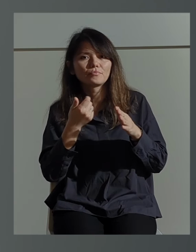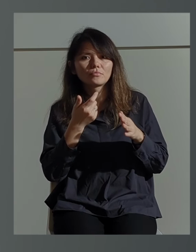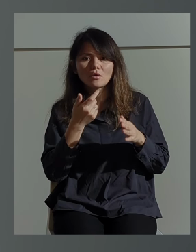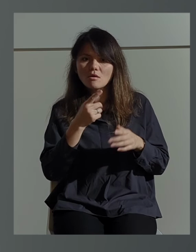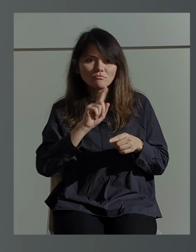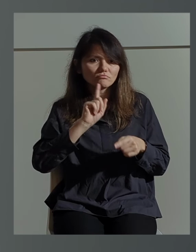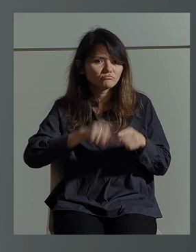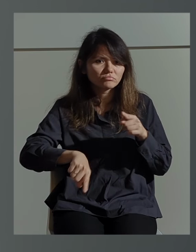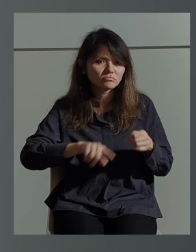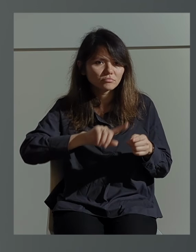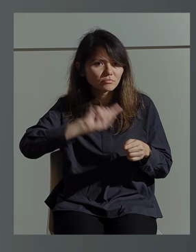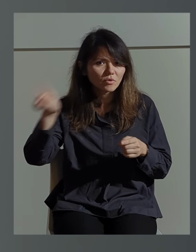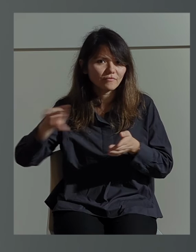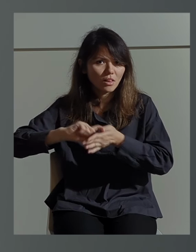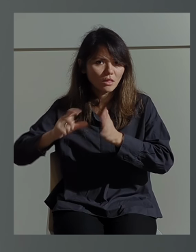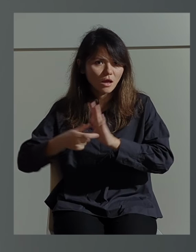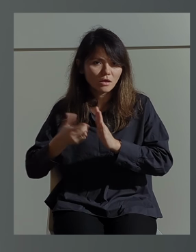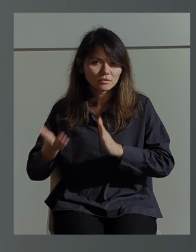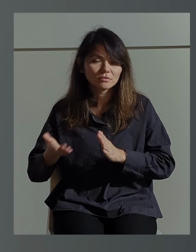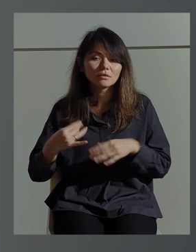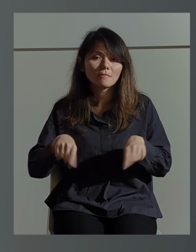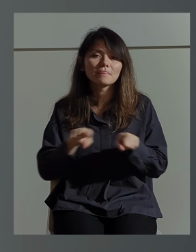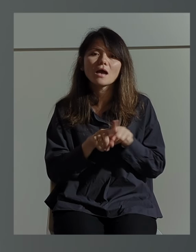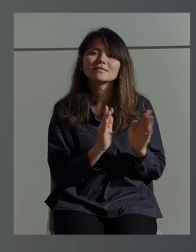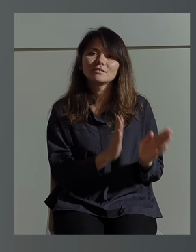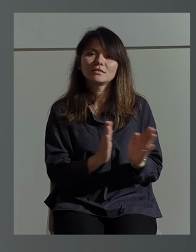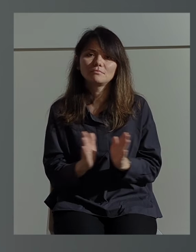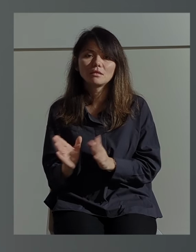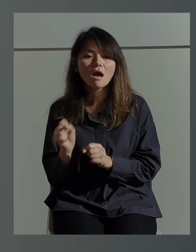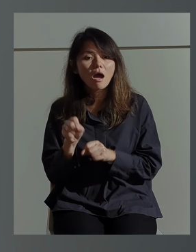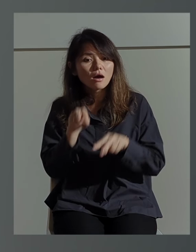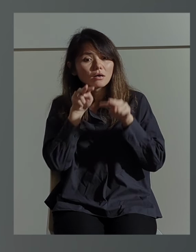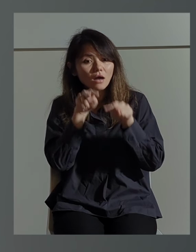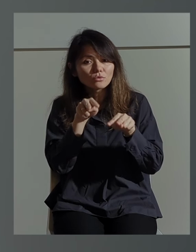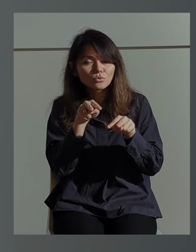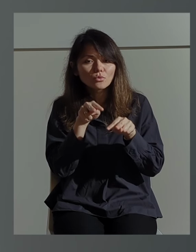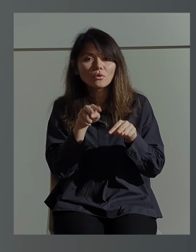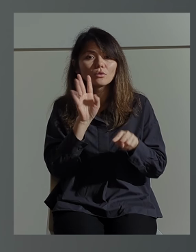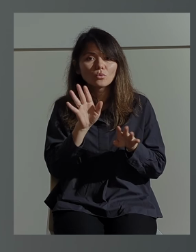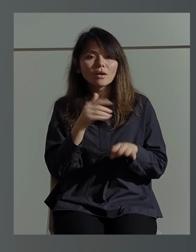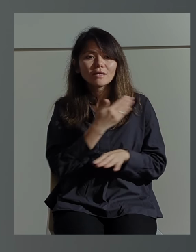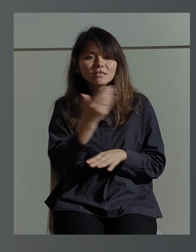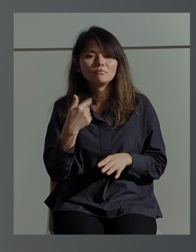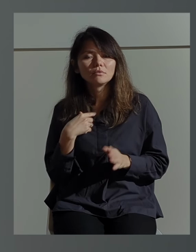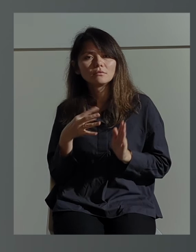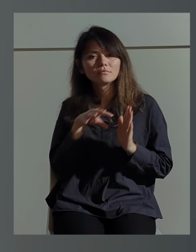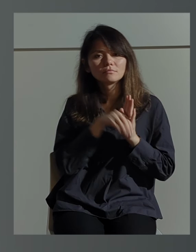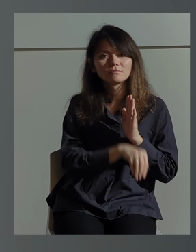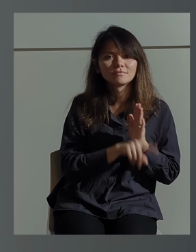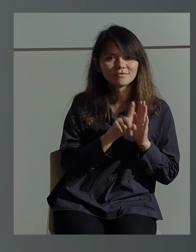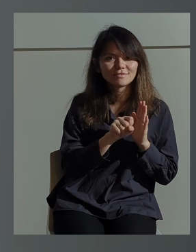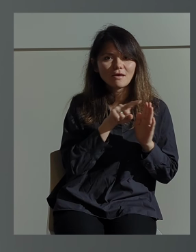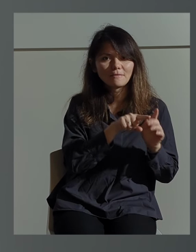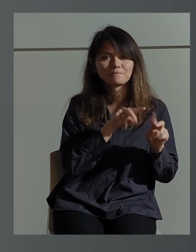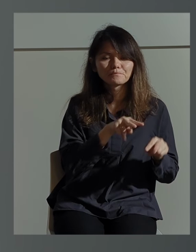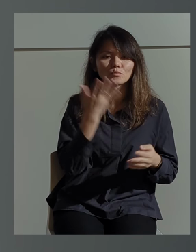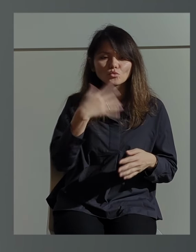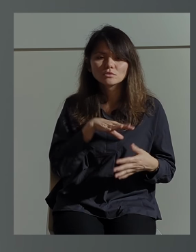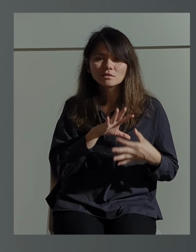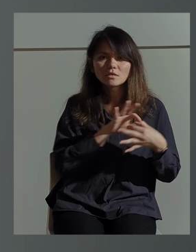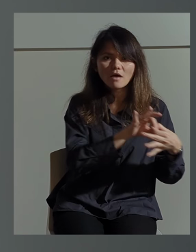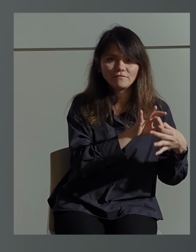загоняют обратно в Лас вот так работает дисциплина контроль же работает только в том случае ЕС вы на его стороне ЕС вы как бы уже зависимым от